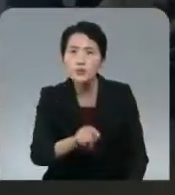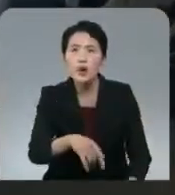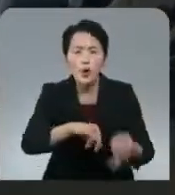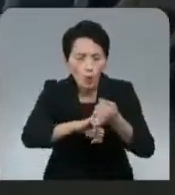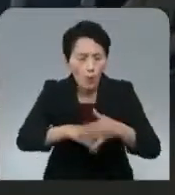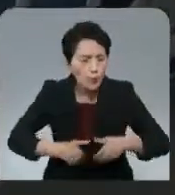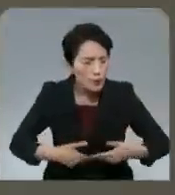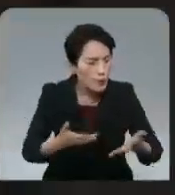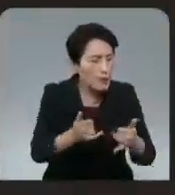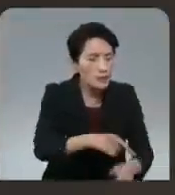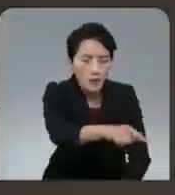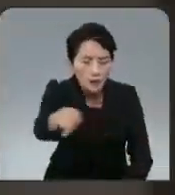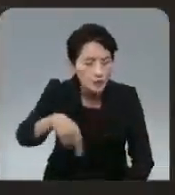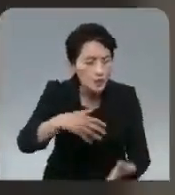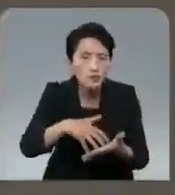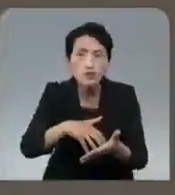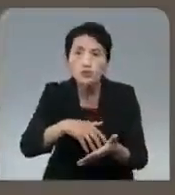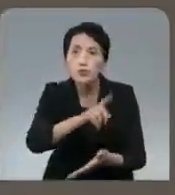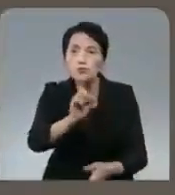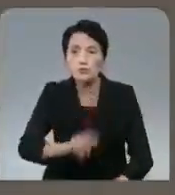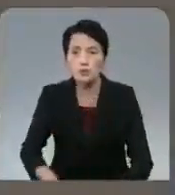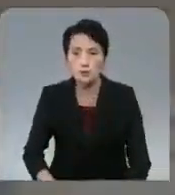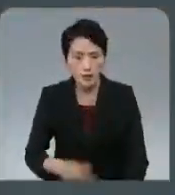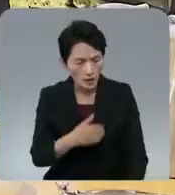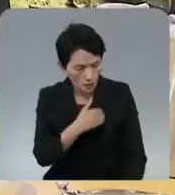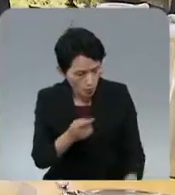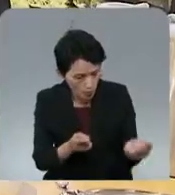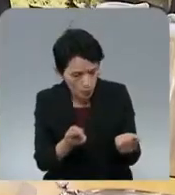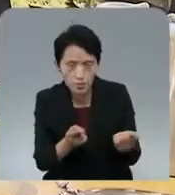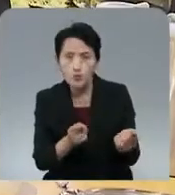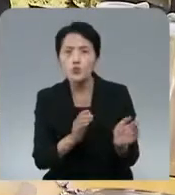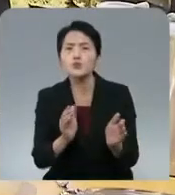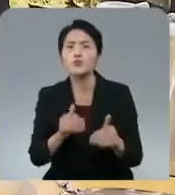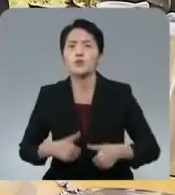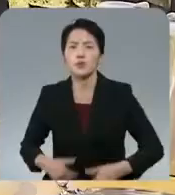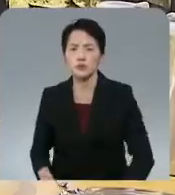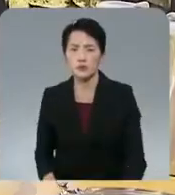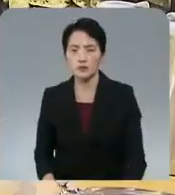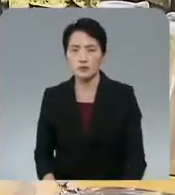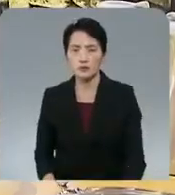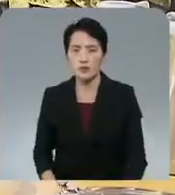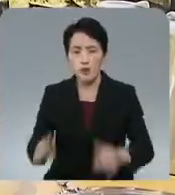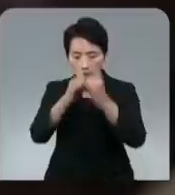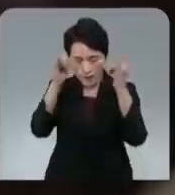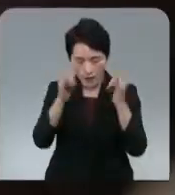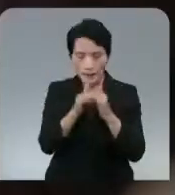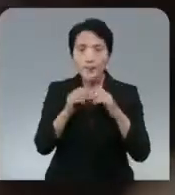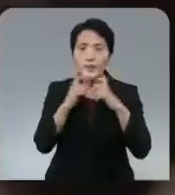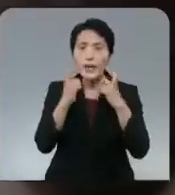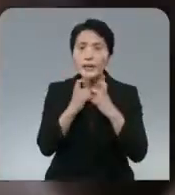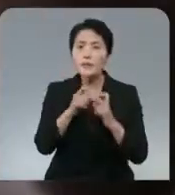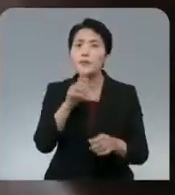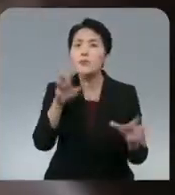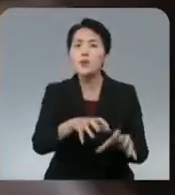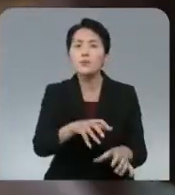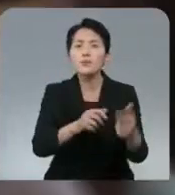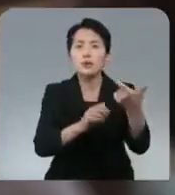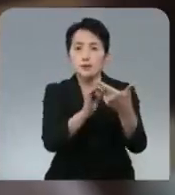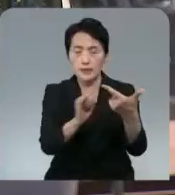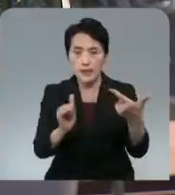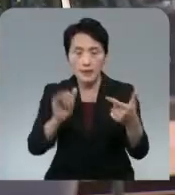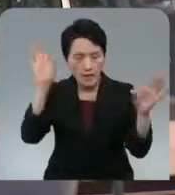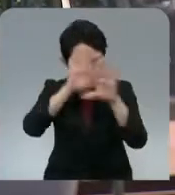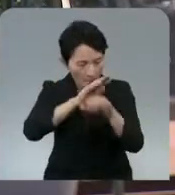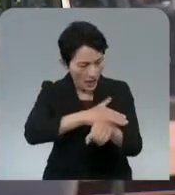やオミクロン株の拡大などで新たな感染者数は前週より2倍以上に増えたほか重症